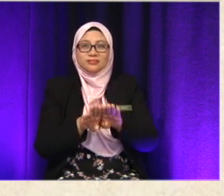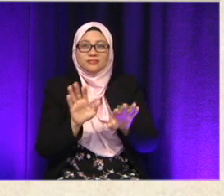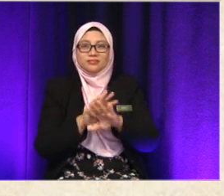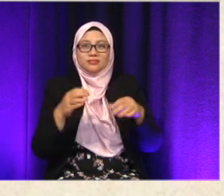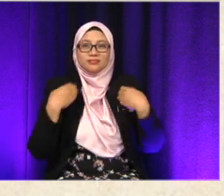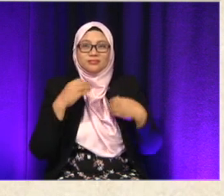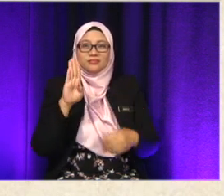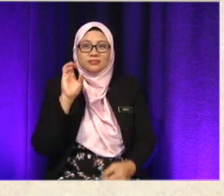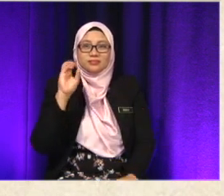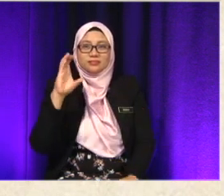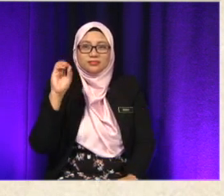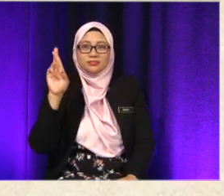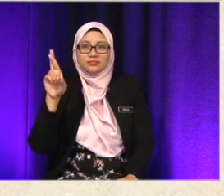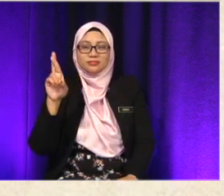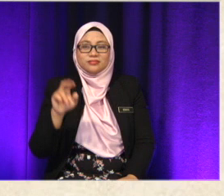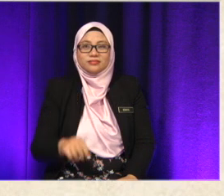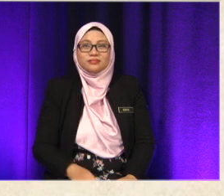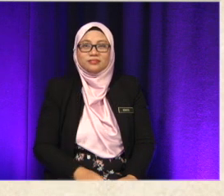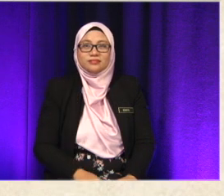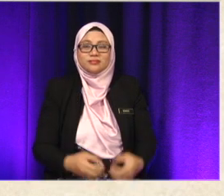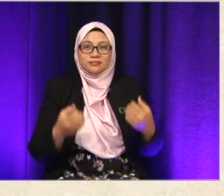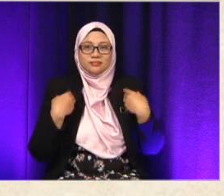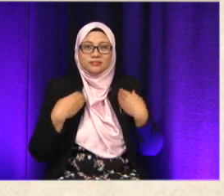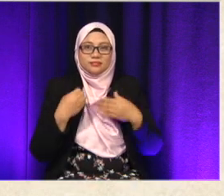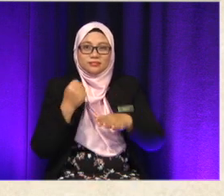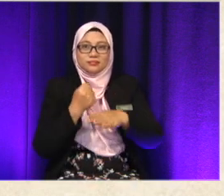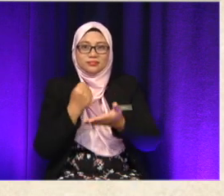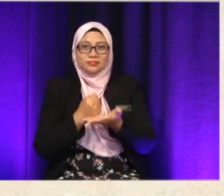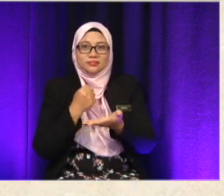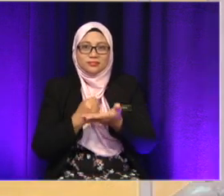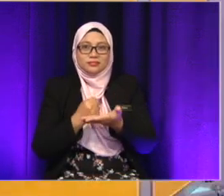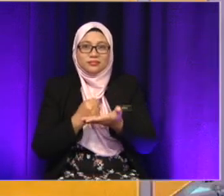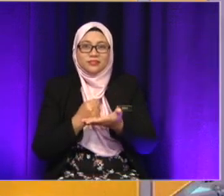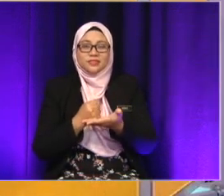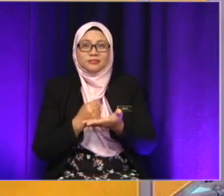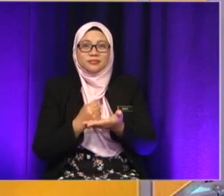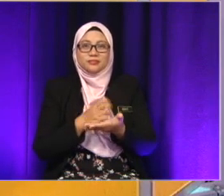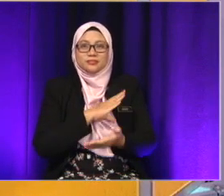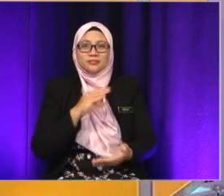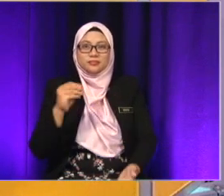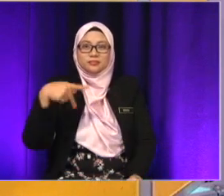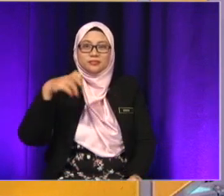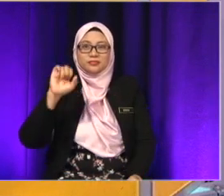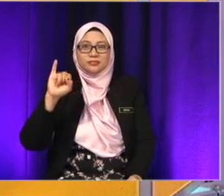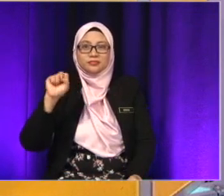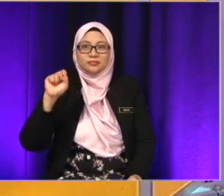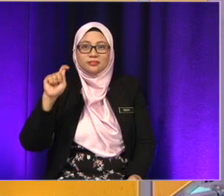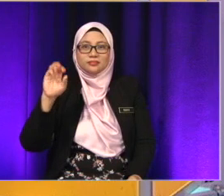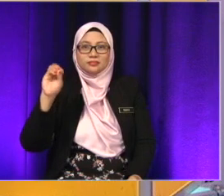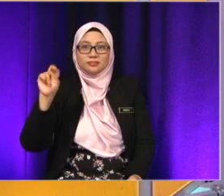kebocoran pun berlaku. Okey. Di sini ada dia punya silinder, di sini dia punya piston. Kita panggil piston. Kalau dalam bahasa Melayu kita